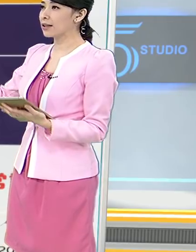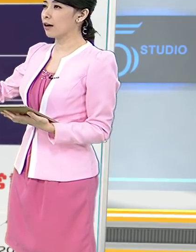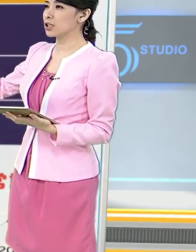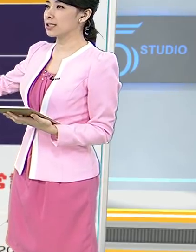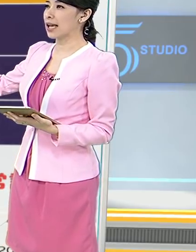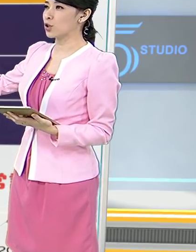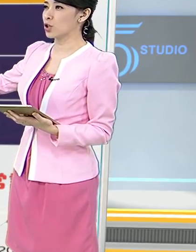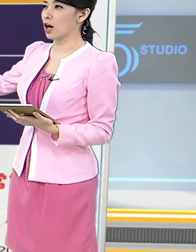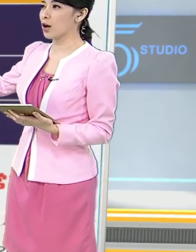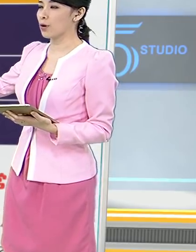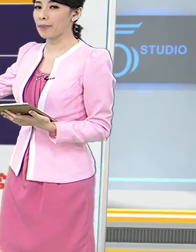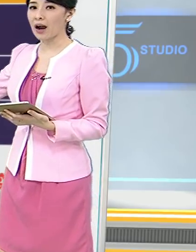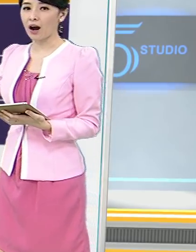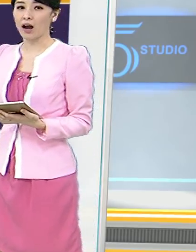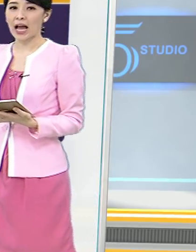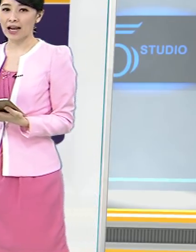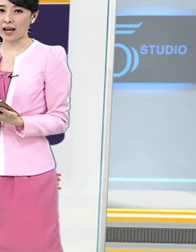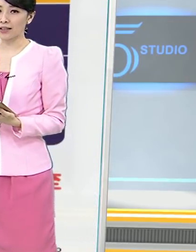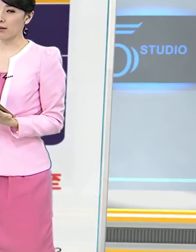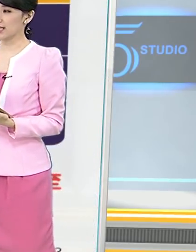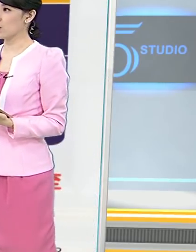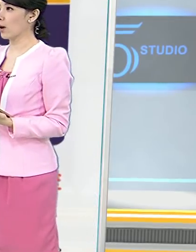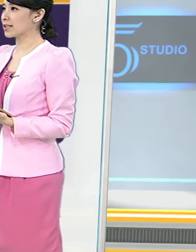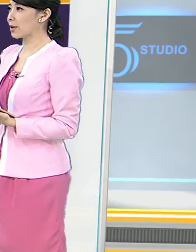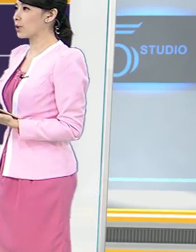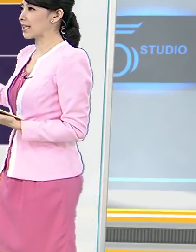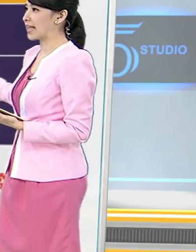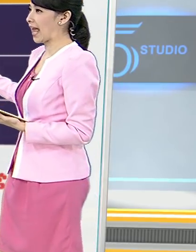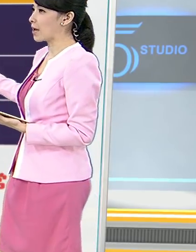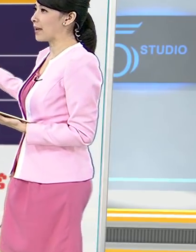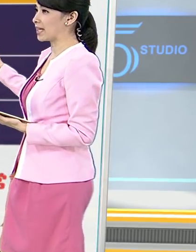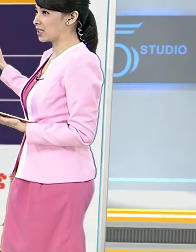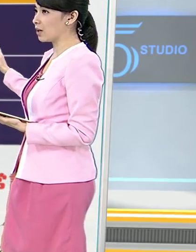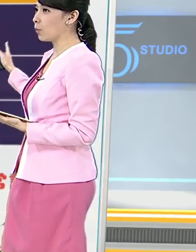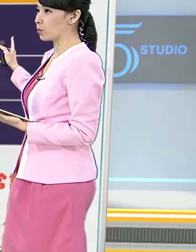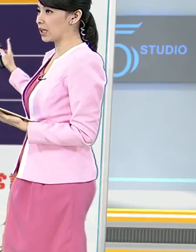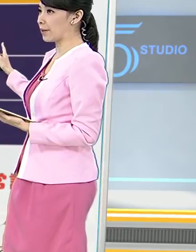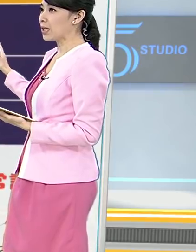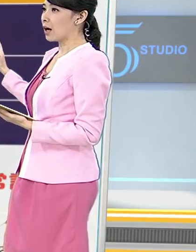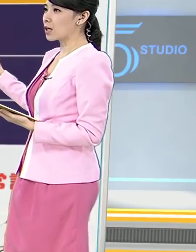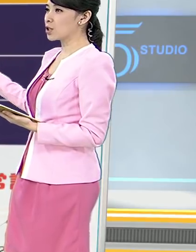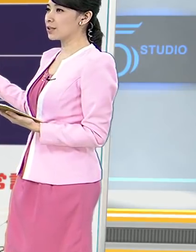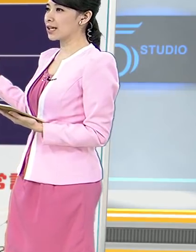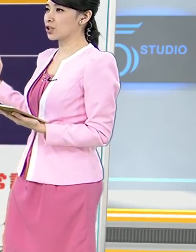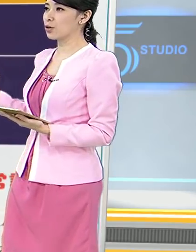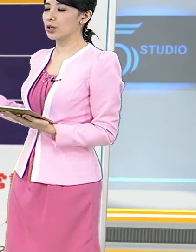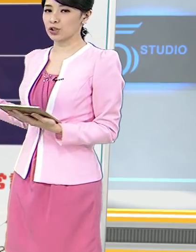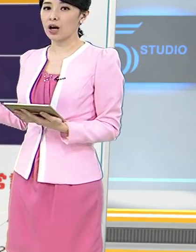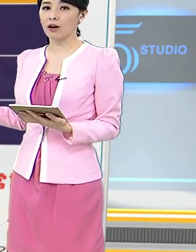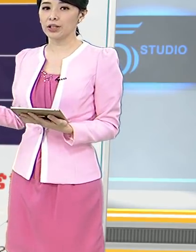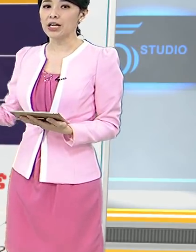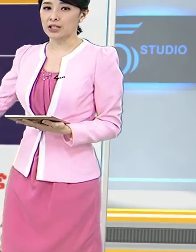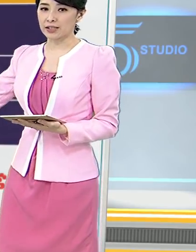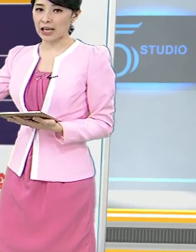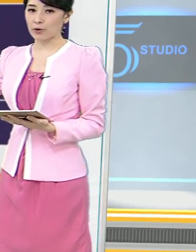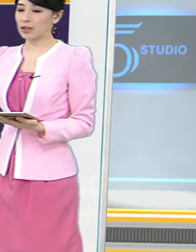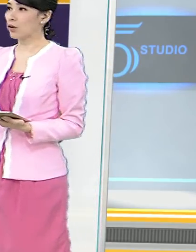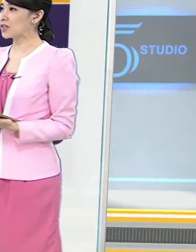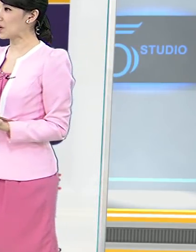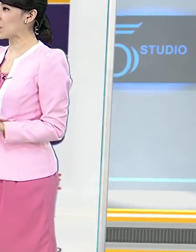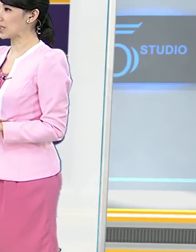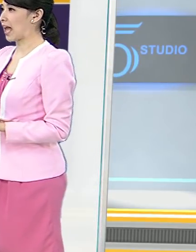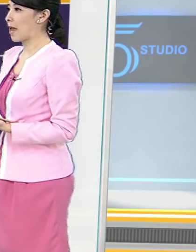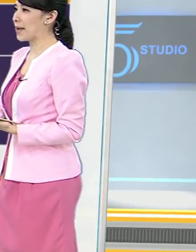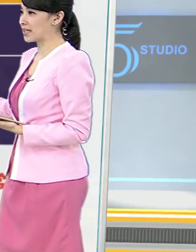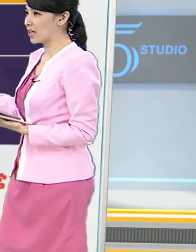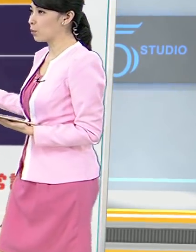来看到是在12月8号，他来到星光三月的台北天母店，而至于在12月10号呢，是在远东